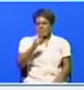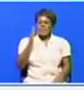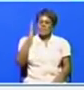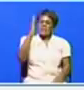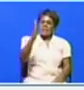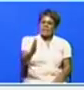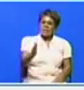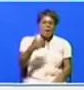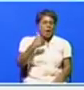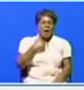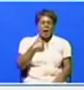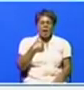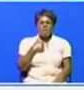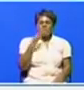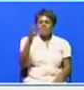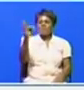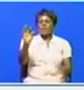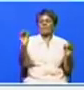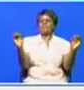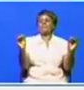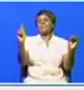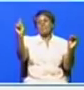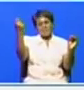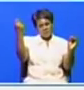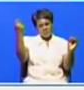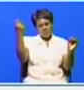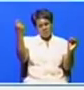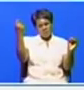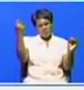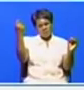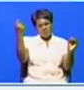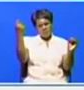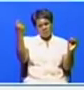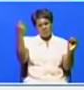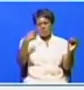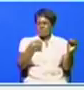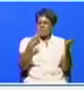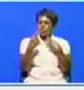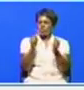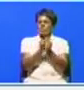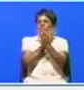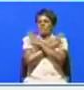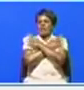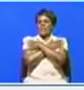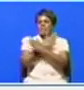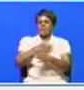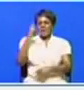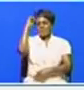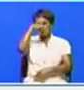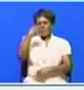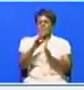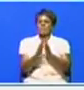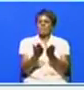Kwa sababu wana watu wa kuangalia. Kwa hivyo Kenya mikicho hata naongea na marafiki zangu kwenye Facebook, kwenye